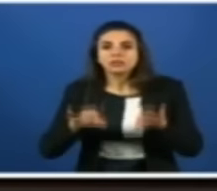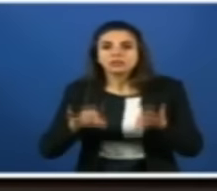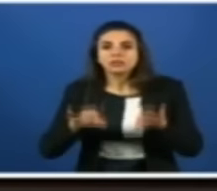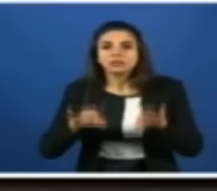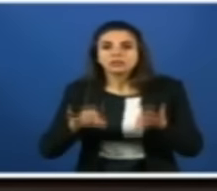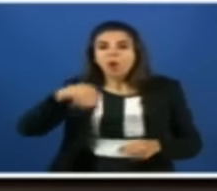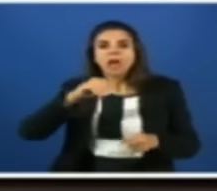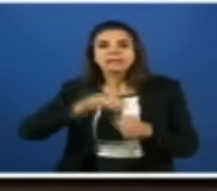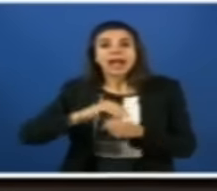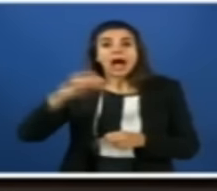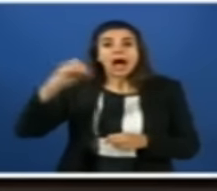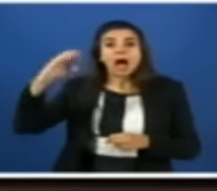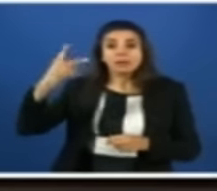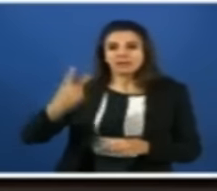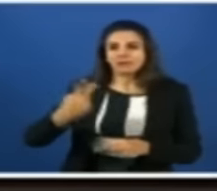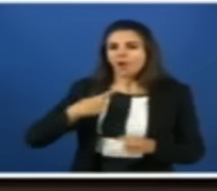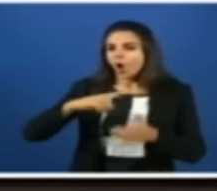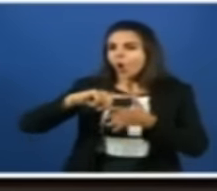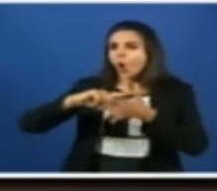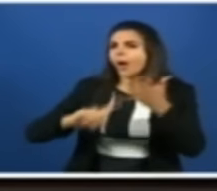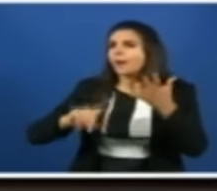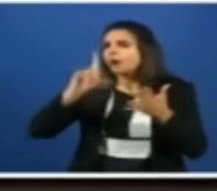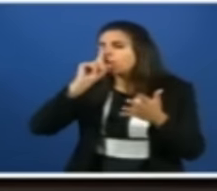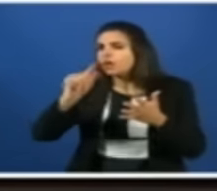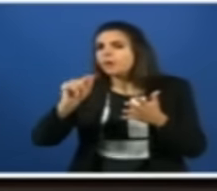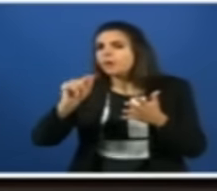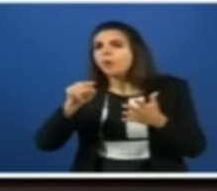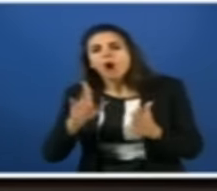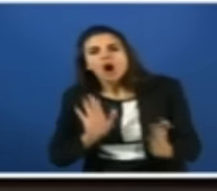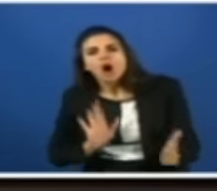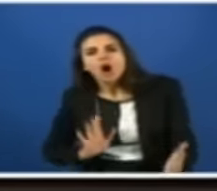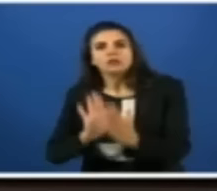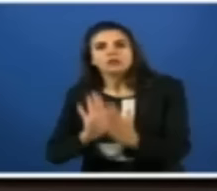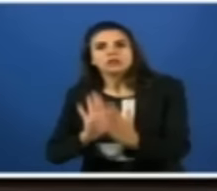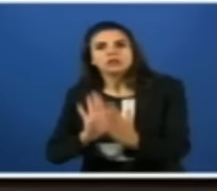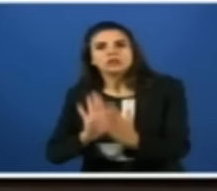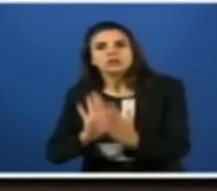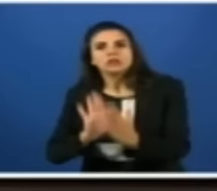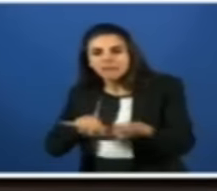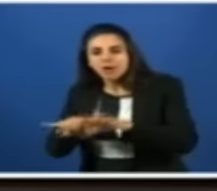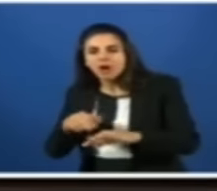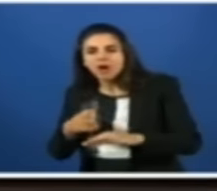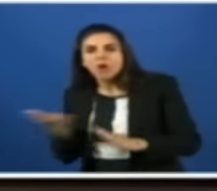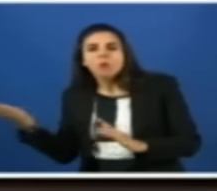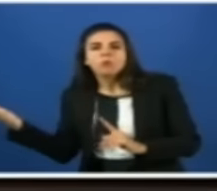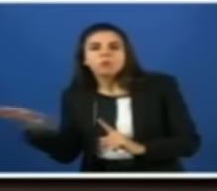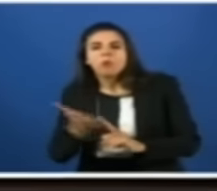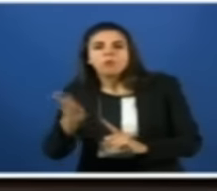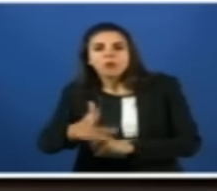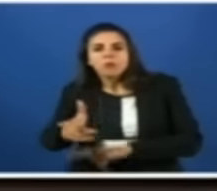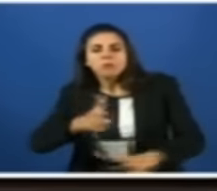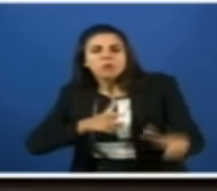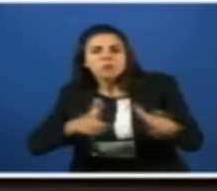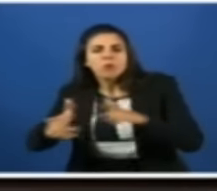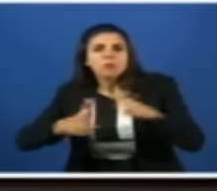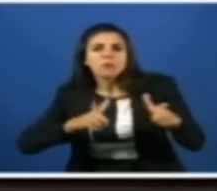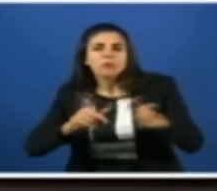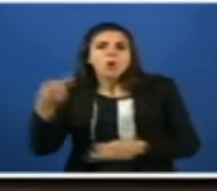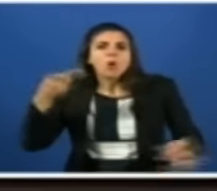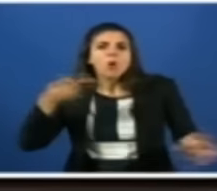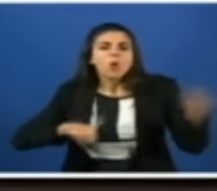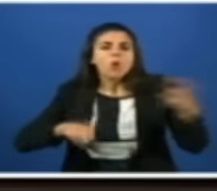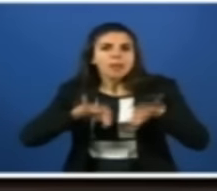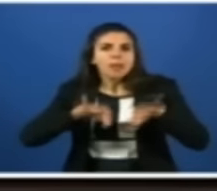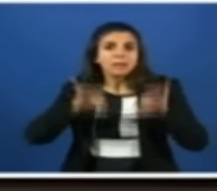Bölgedeki AK Parti yöneticilerine karşı suikastlar düzenliyor, kahpece